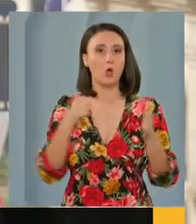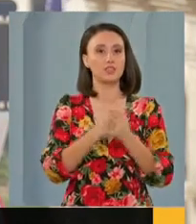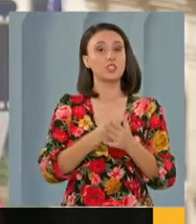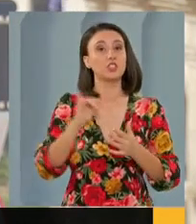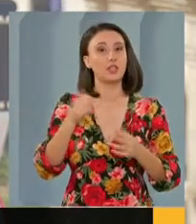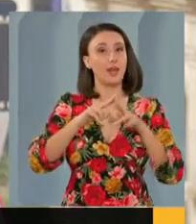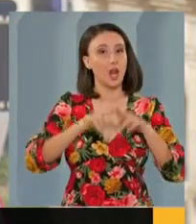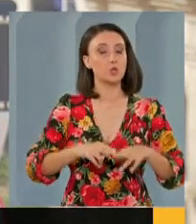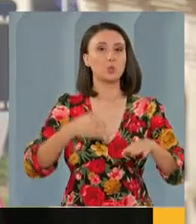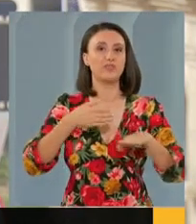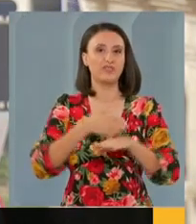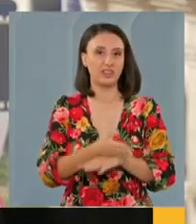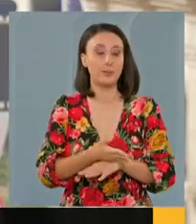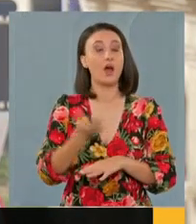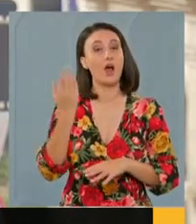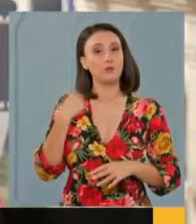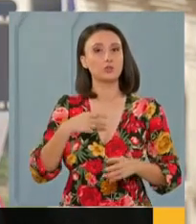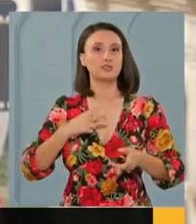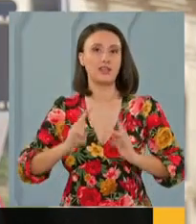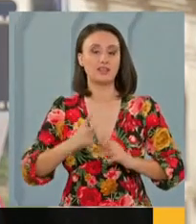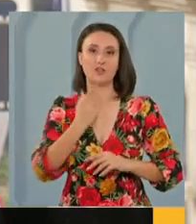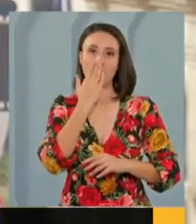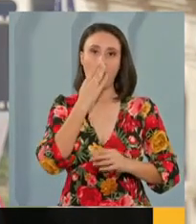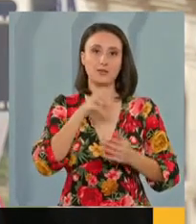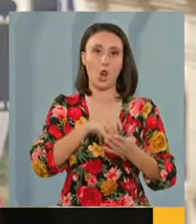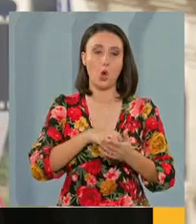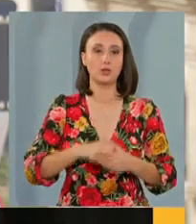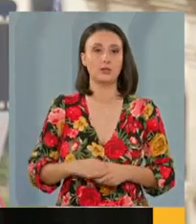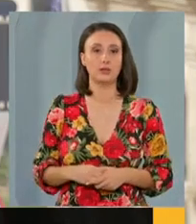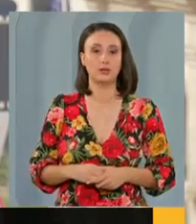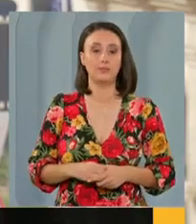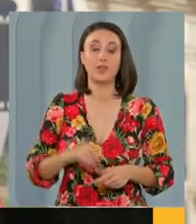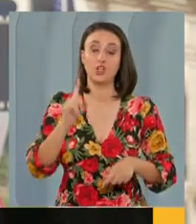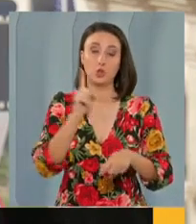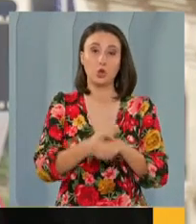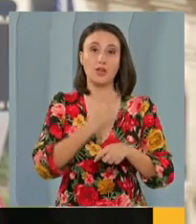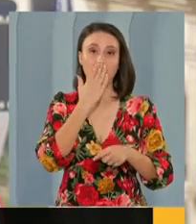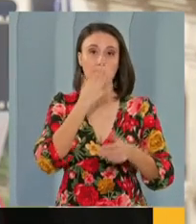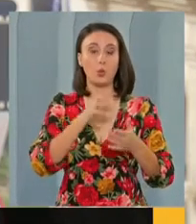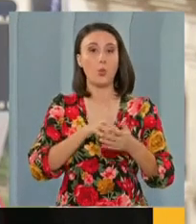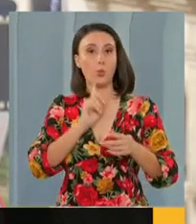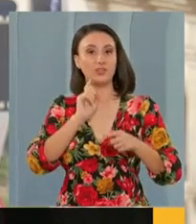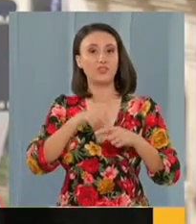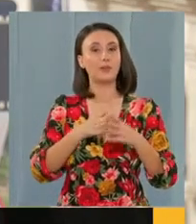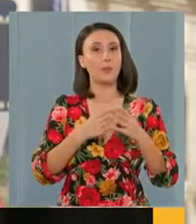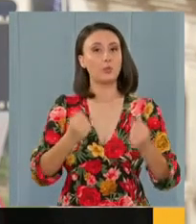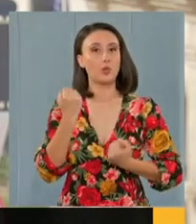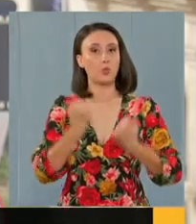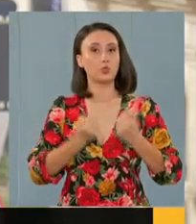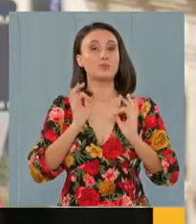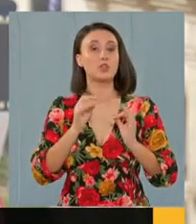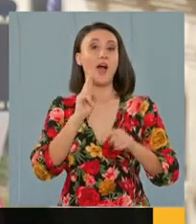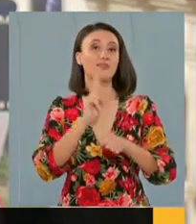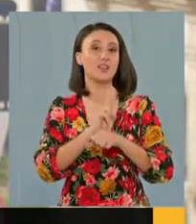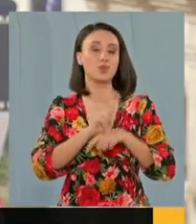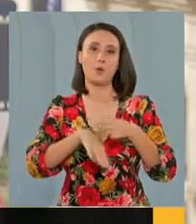iar restul victimelor au fost tratate la fața locului. Tot la locul accidentului au intervenit mai multe autospeciale.